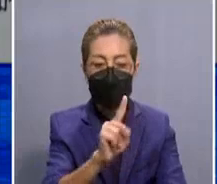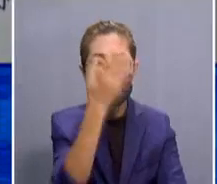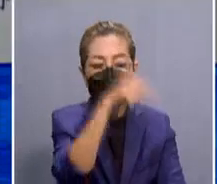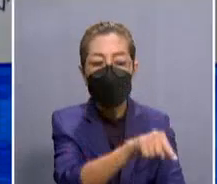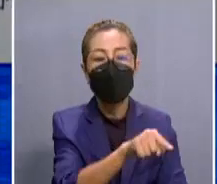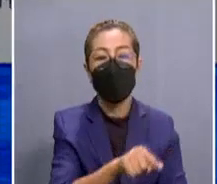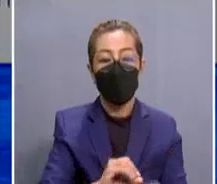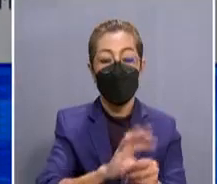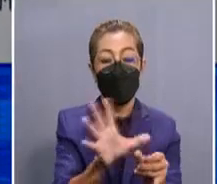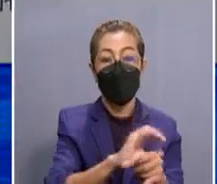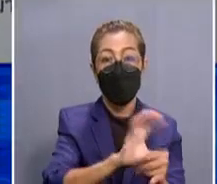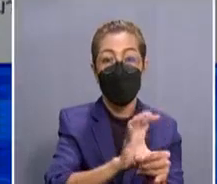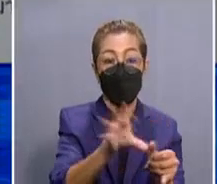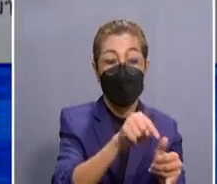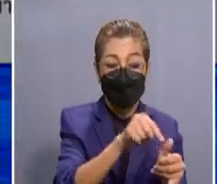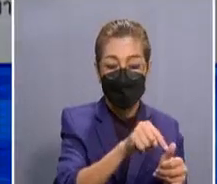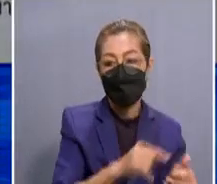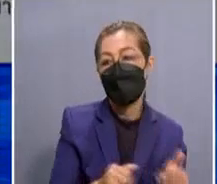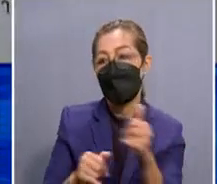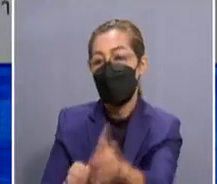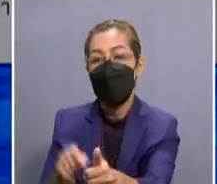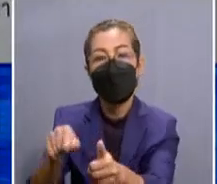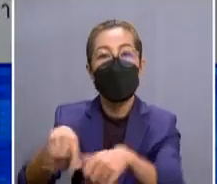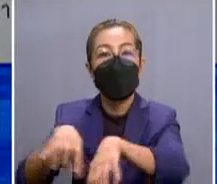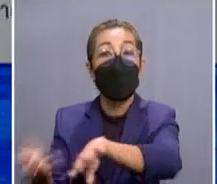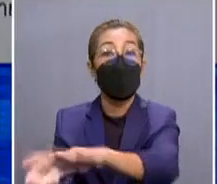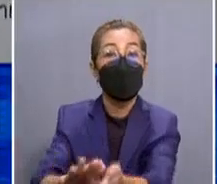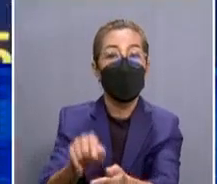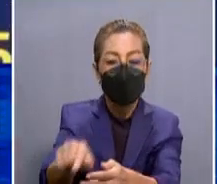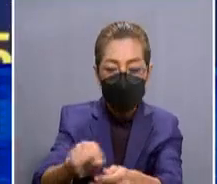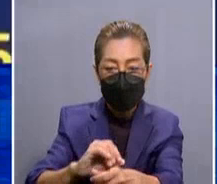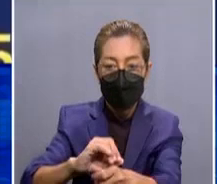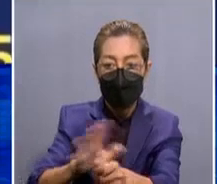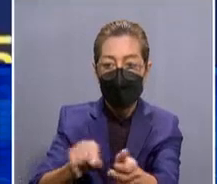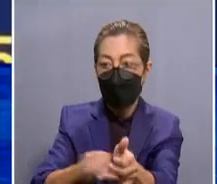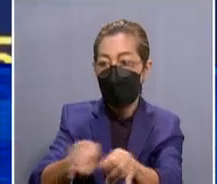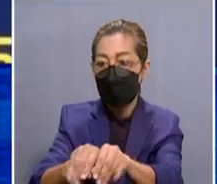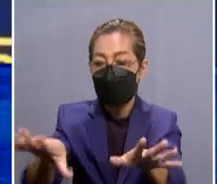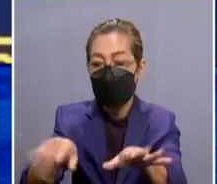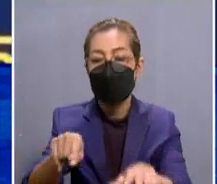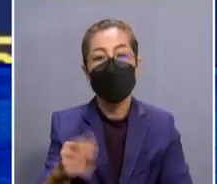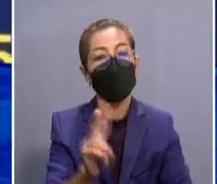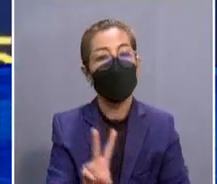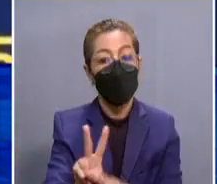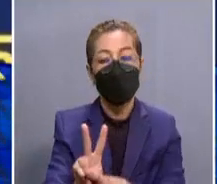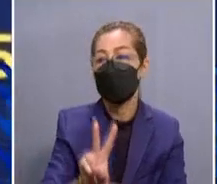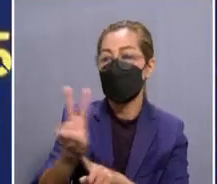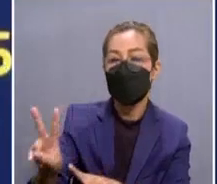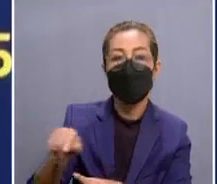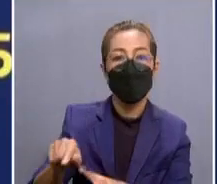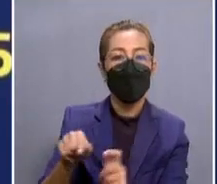จากการร่วมงานศพเนี่ยทำให้พบผู้สัมผัสและติดเชื้ออยู่ต่างอำเภออีก 2รายเป็นชาวตำบลบ้าน